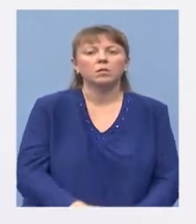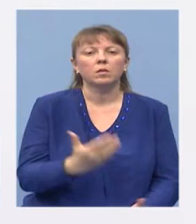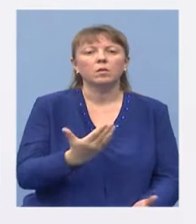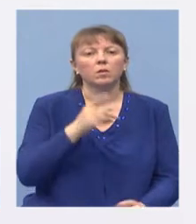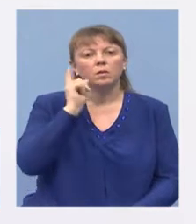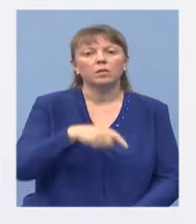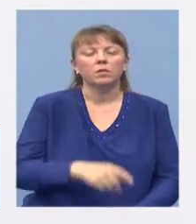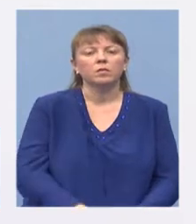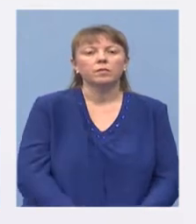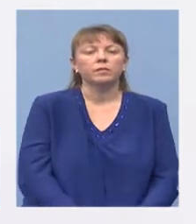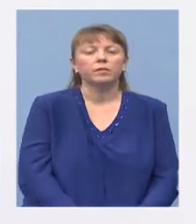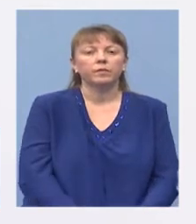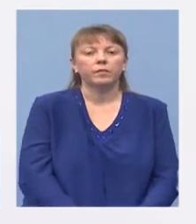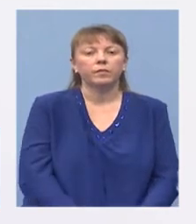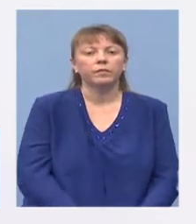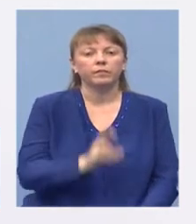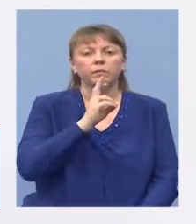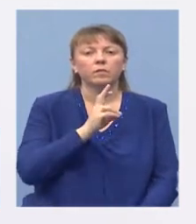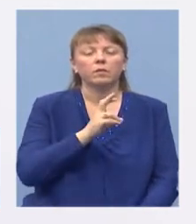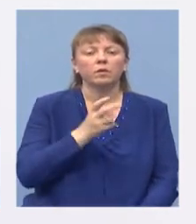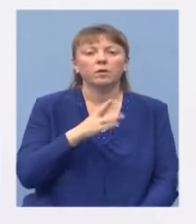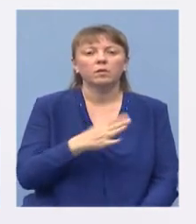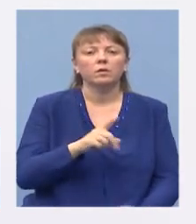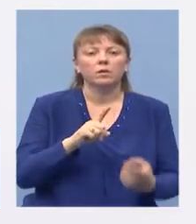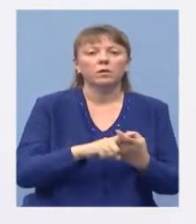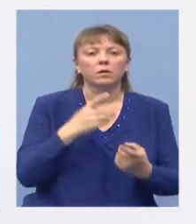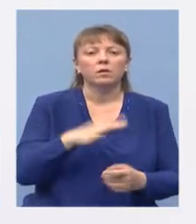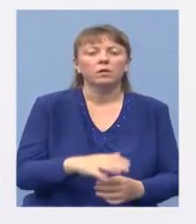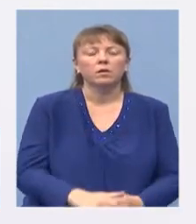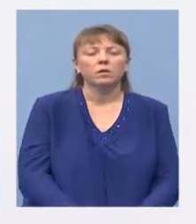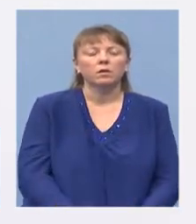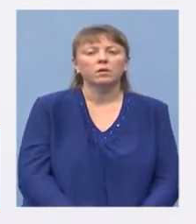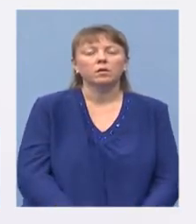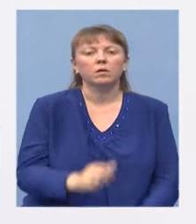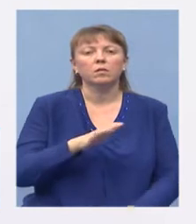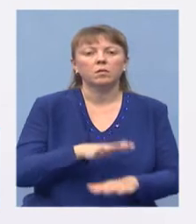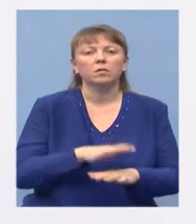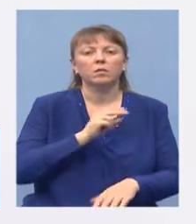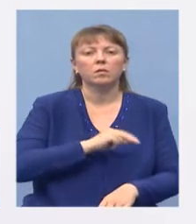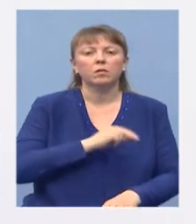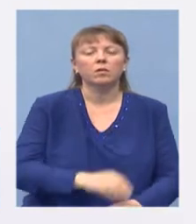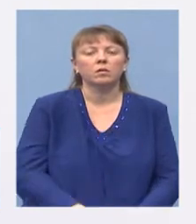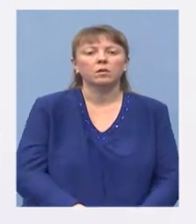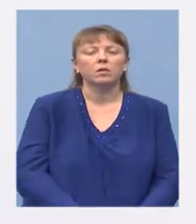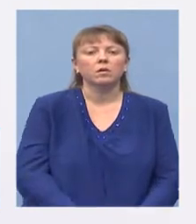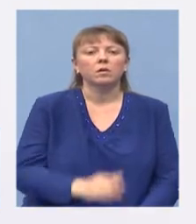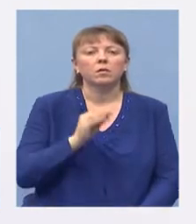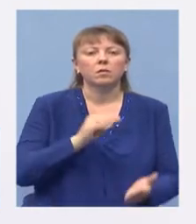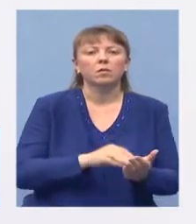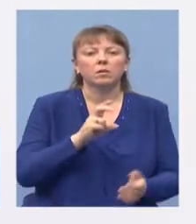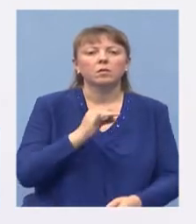вы знаете, что мы, госкорпорация, активно взаимодействует с банками второго уровня, в том числе в приложениях